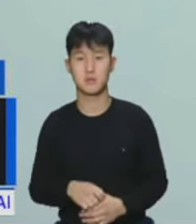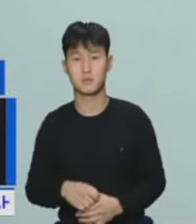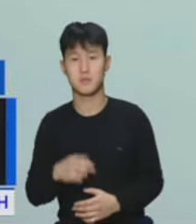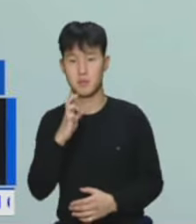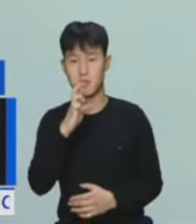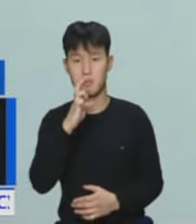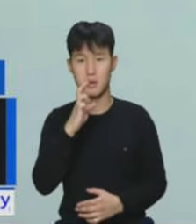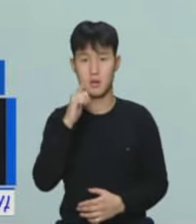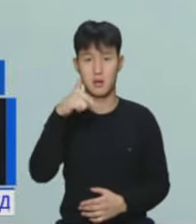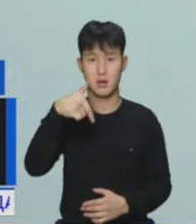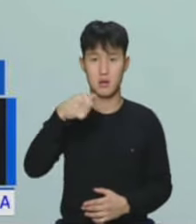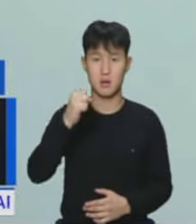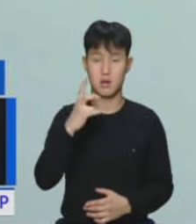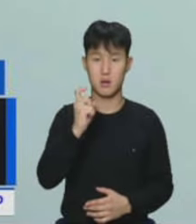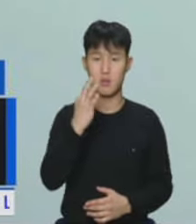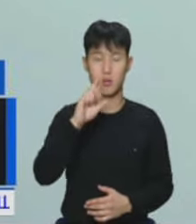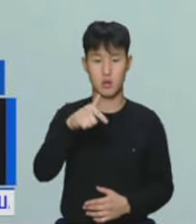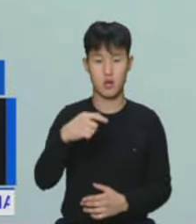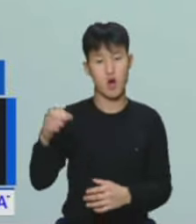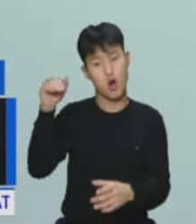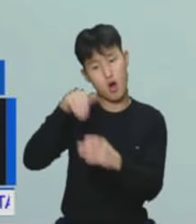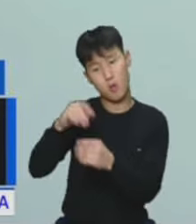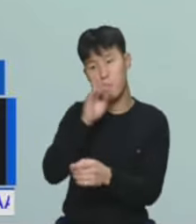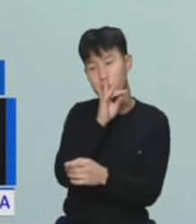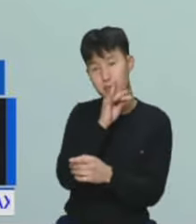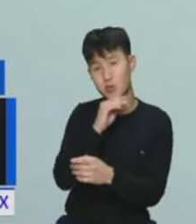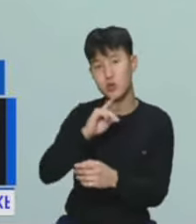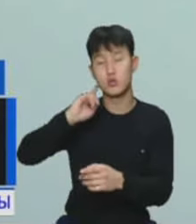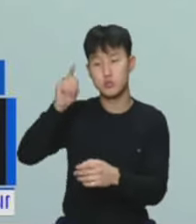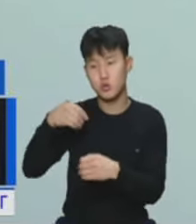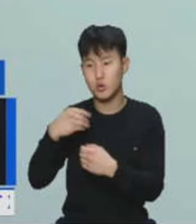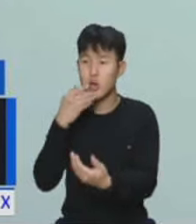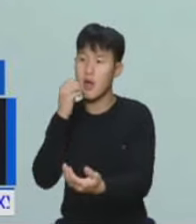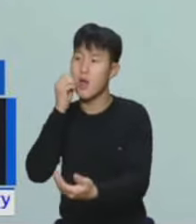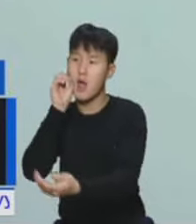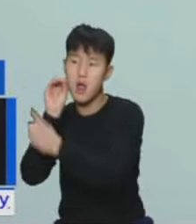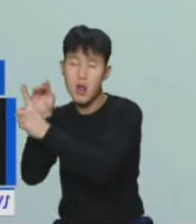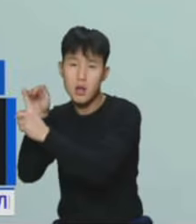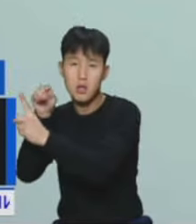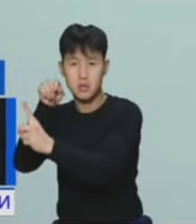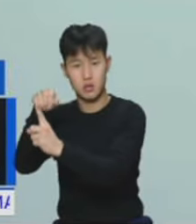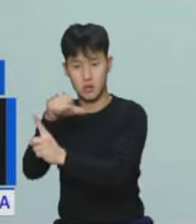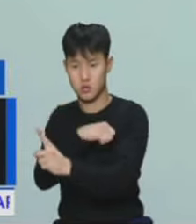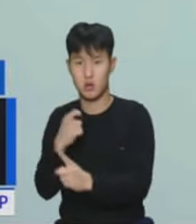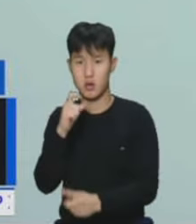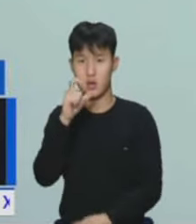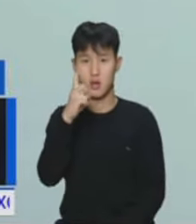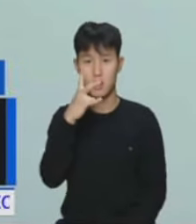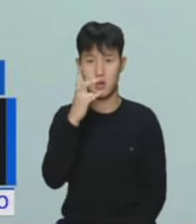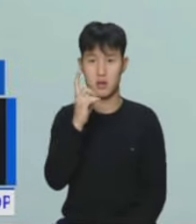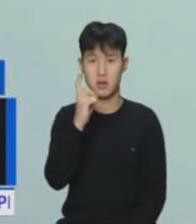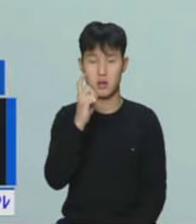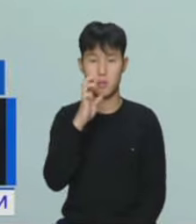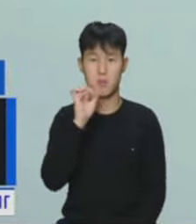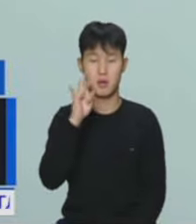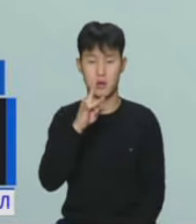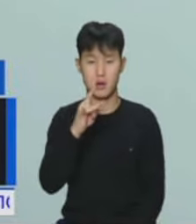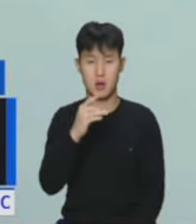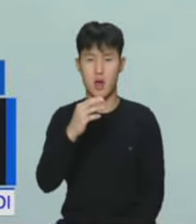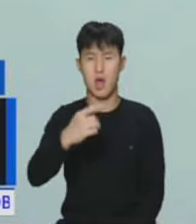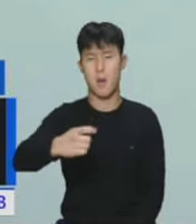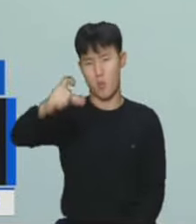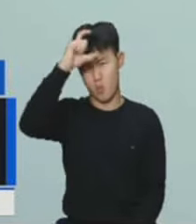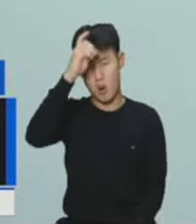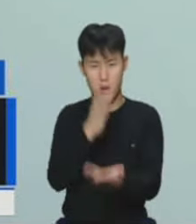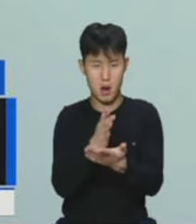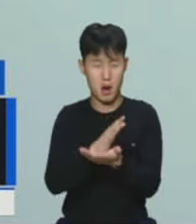бэган хоёрыг оролцуулмаар байна гэж та зөвшөөрөөч гэж хэлэх нь өөрөө инквайр нөл ухаан сарайлчаад нөл худлаа ярьж